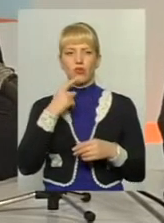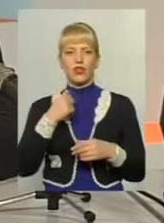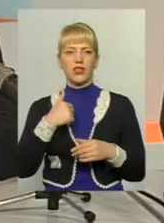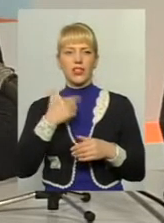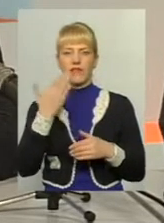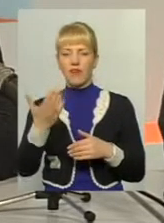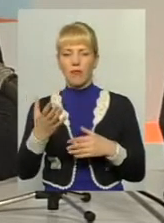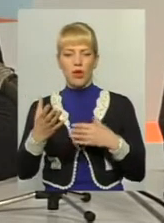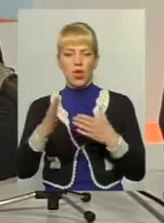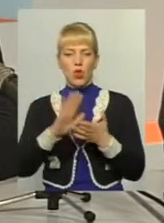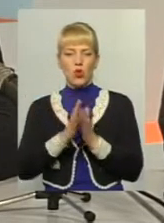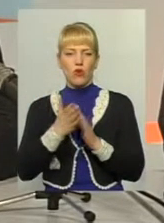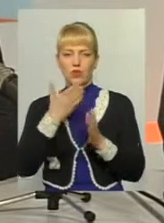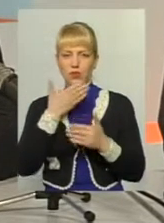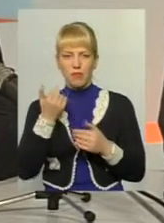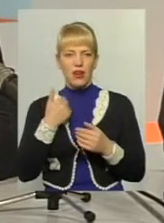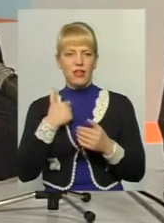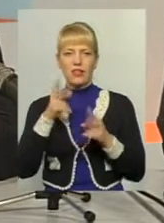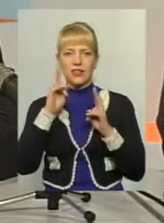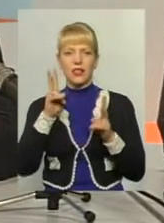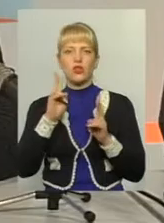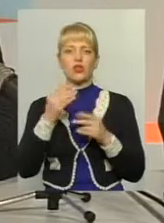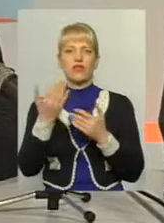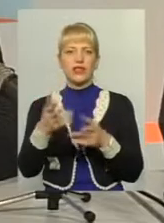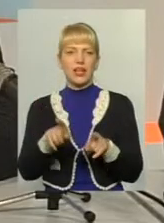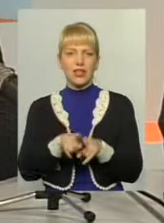мали заключатись договори. Відповідно,